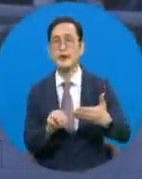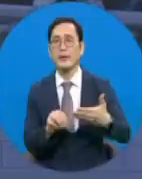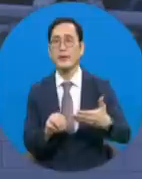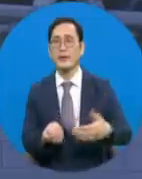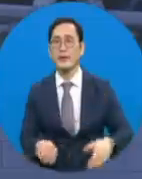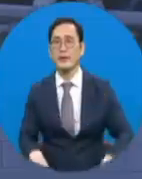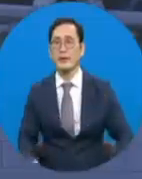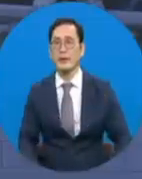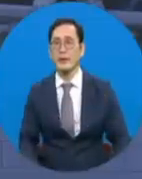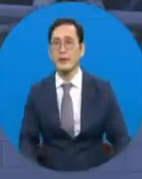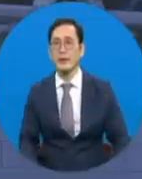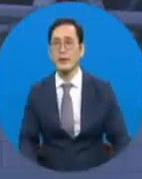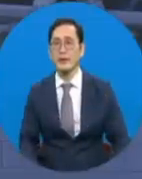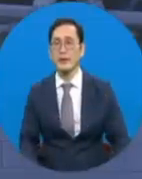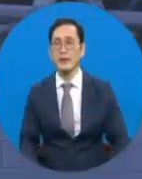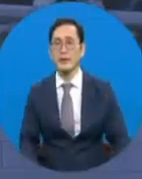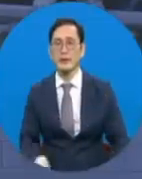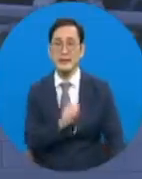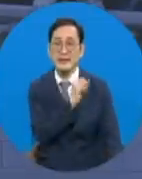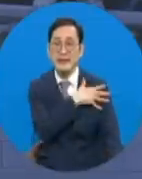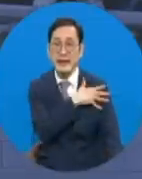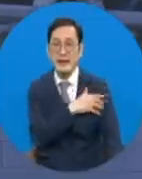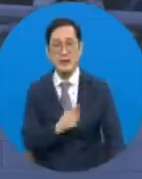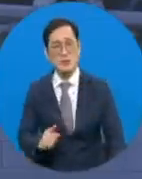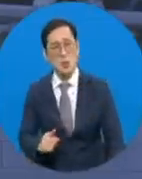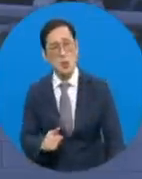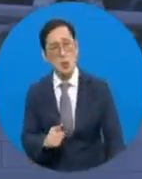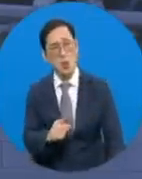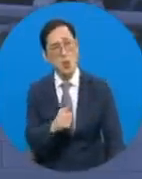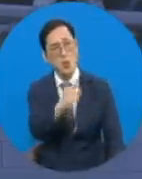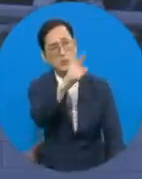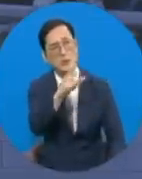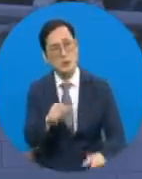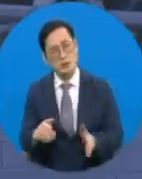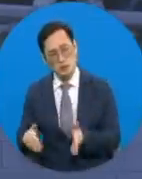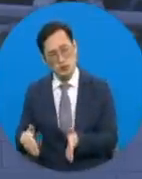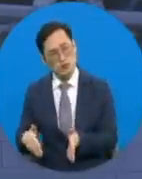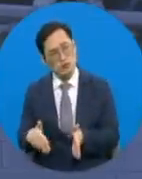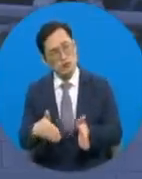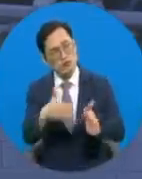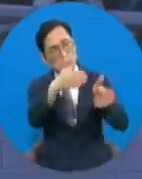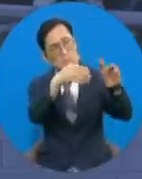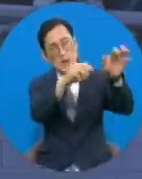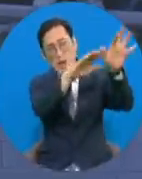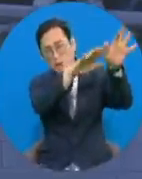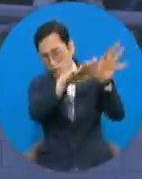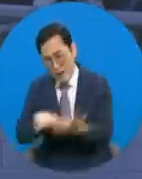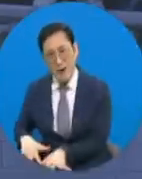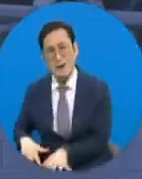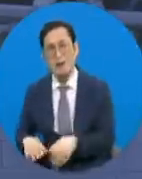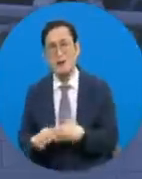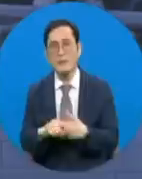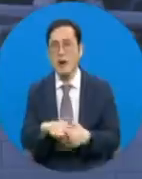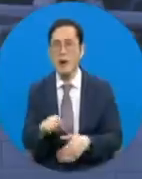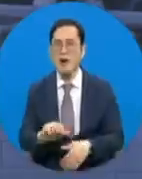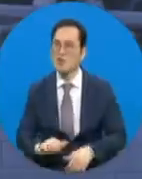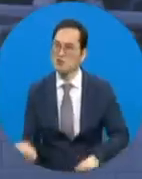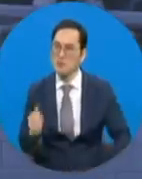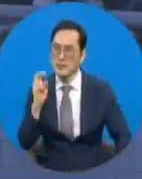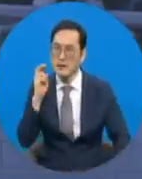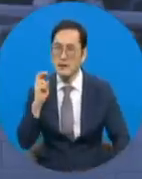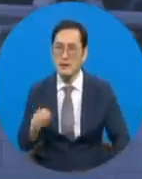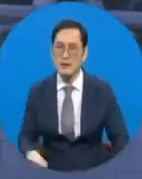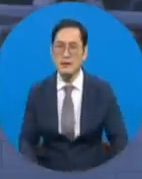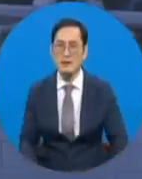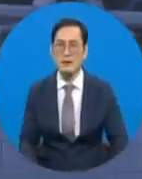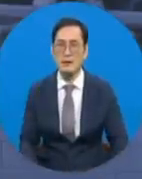만약에 이대역같이 이렇게 진짜 정말 긴 곳에서 했으면 인명사고는 더 크게 났을 수도 있는 상황이었습니다. 문제의